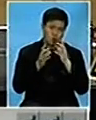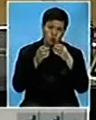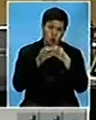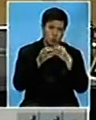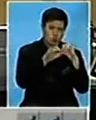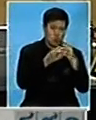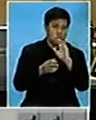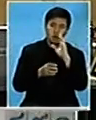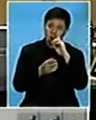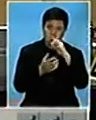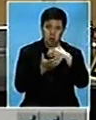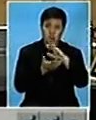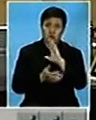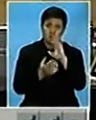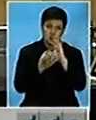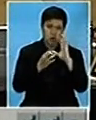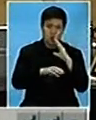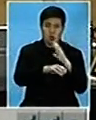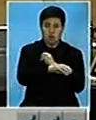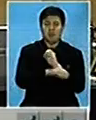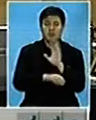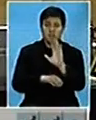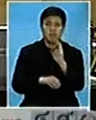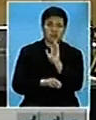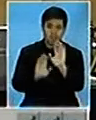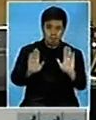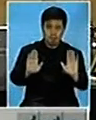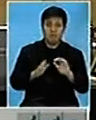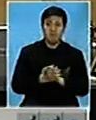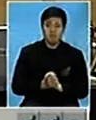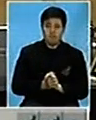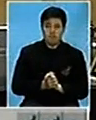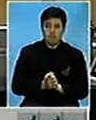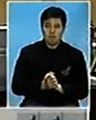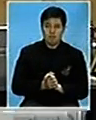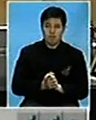ครับอย่าพวกมาเกี่ยวข้องกับการเมืองเอาอย่างนี้ดีกว่าครับทั้งสองฝ่าย